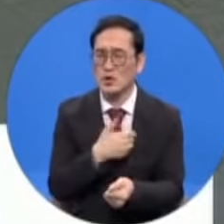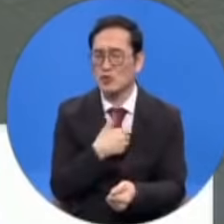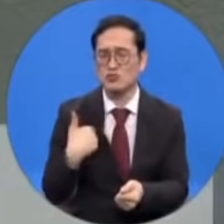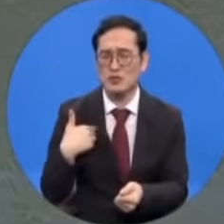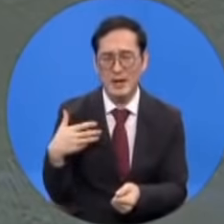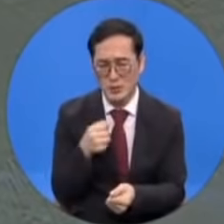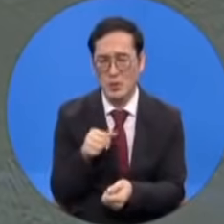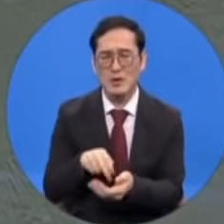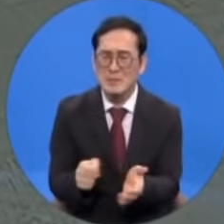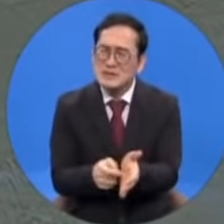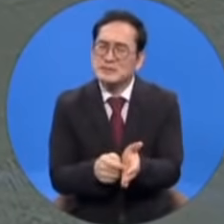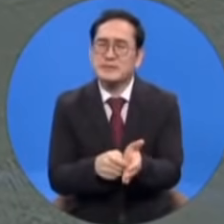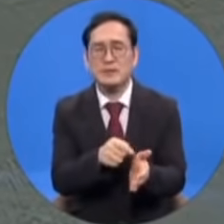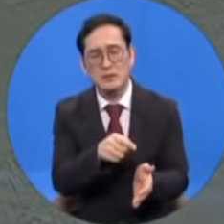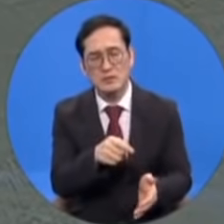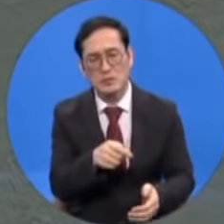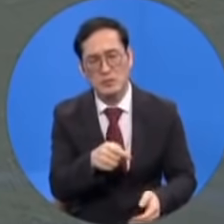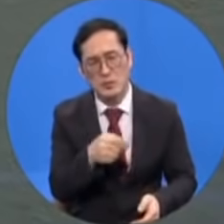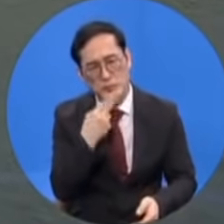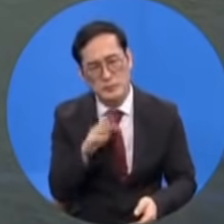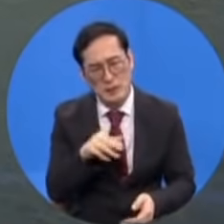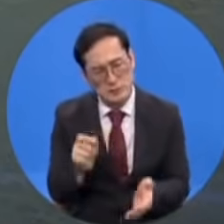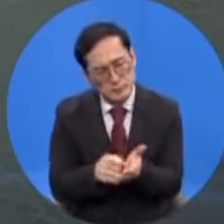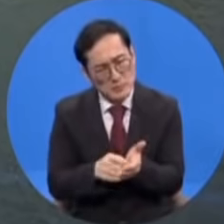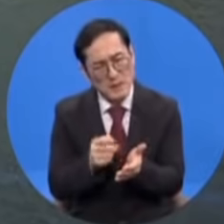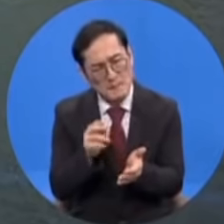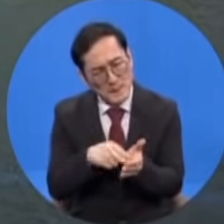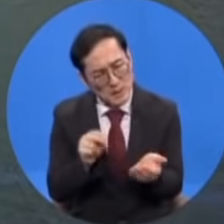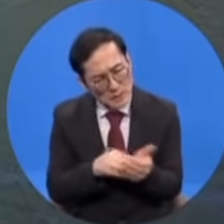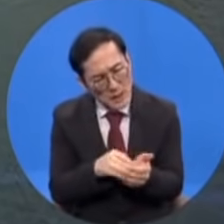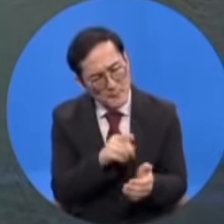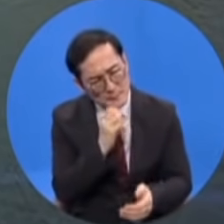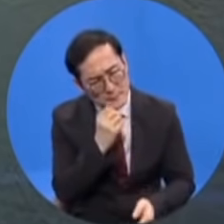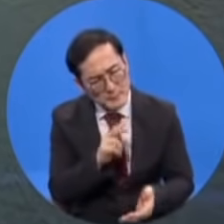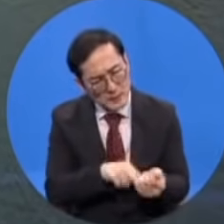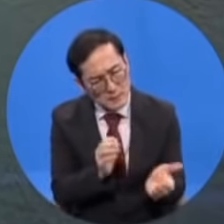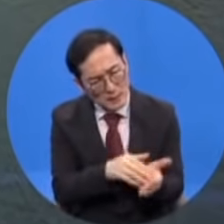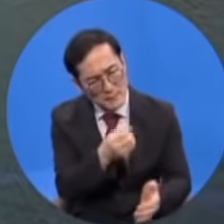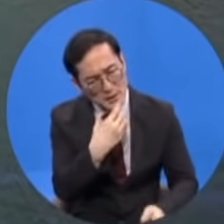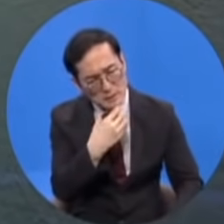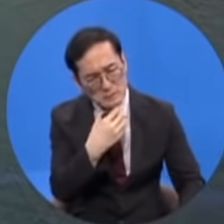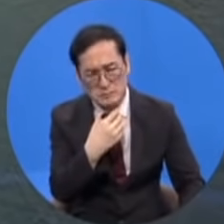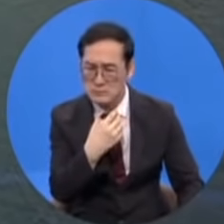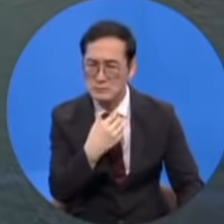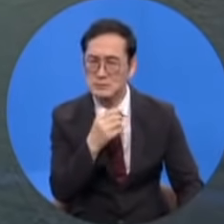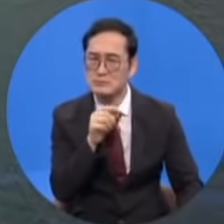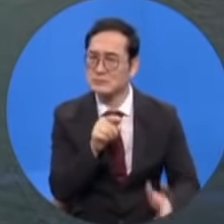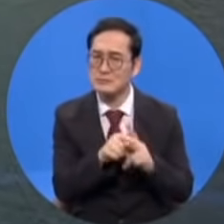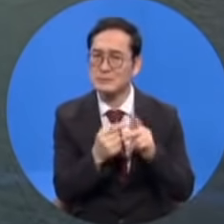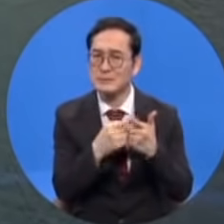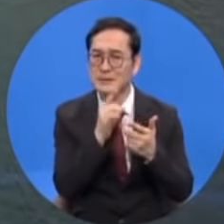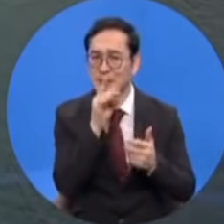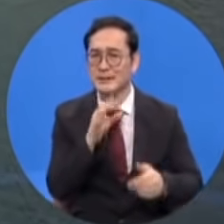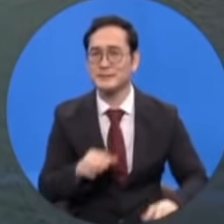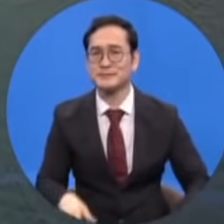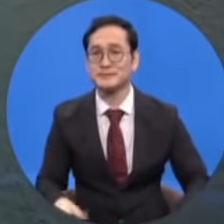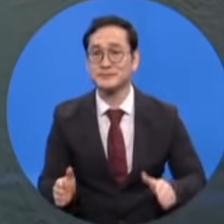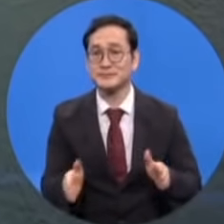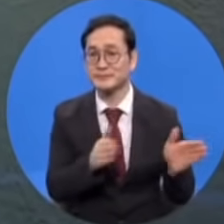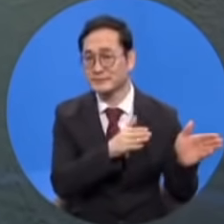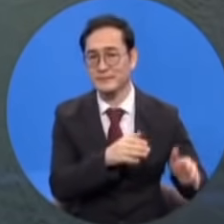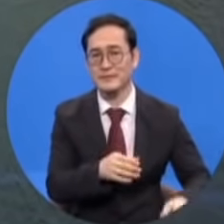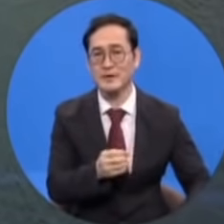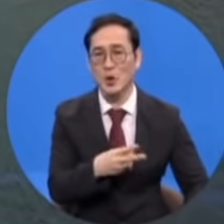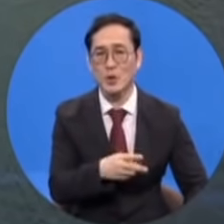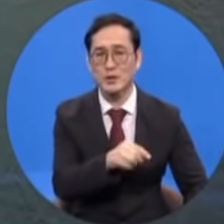자 배 장동 개발 특히 의혹이 법조계 그리고 정치권으로 정차 확산이 되면서 여야의 설 전도 강도가 아주